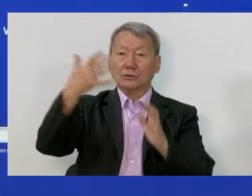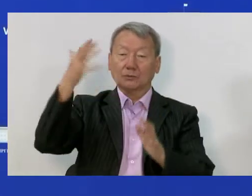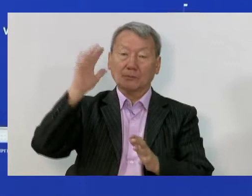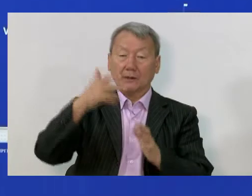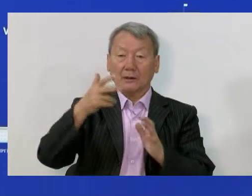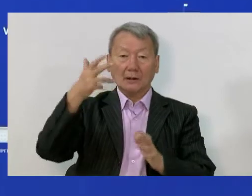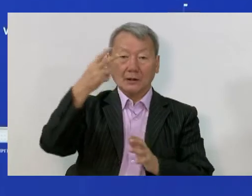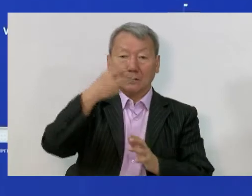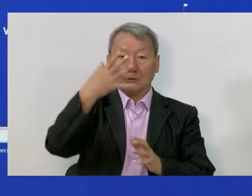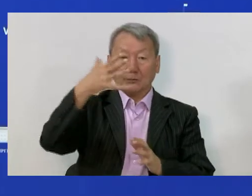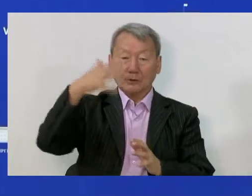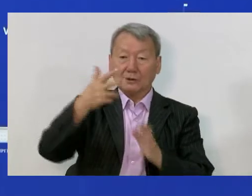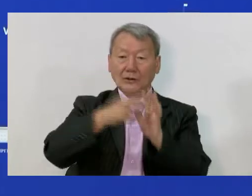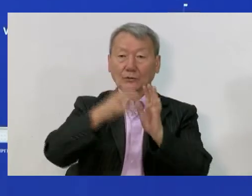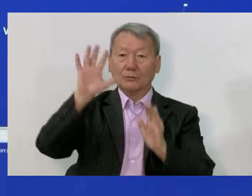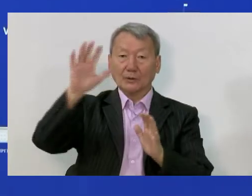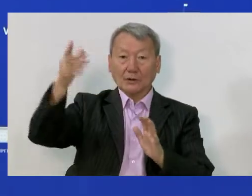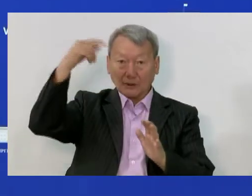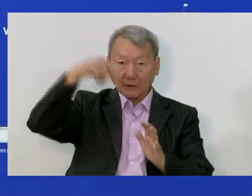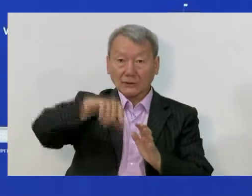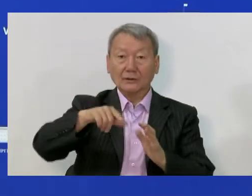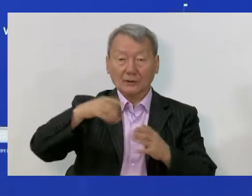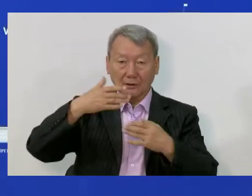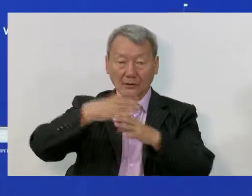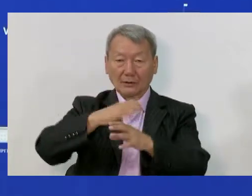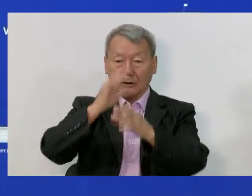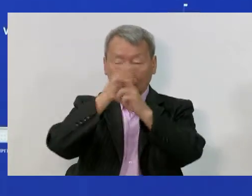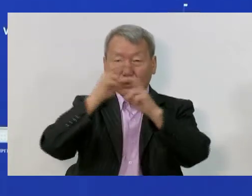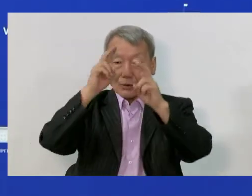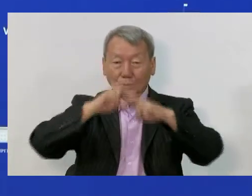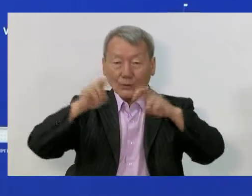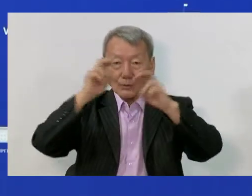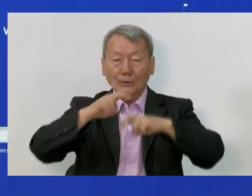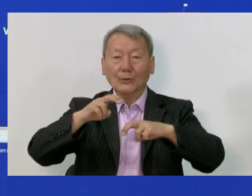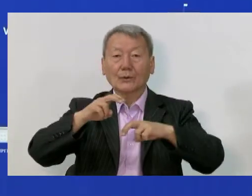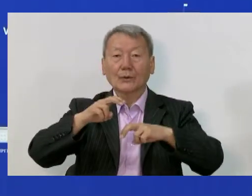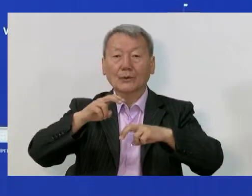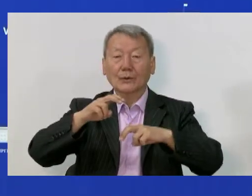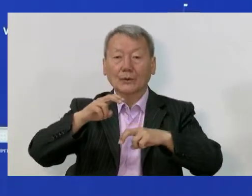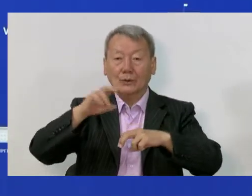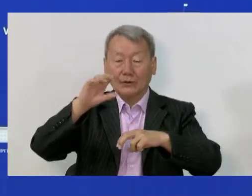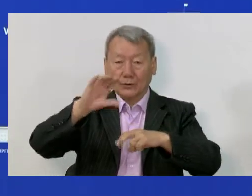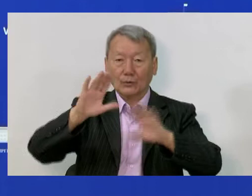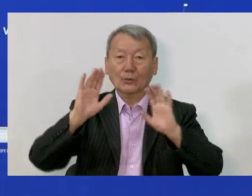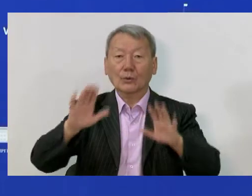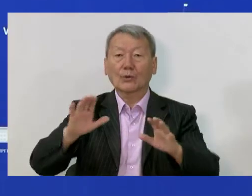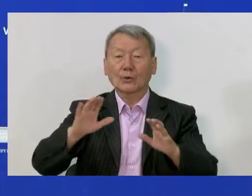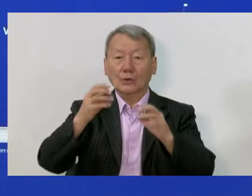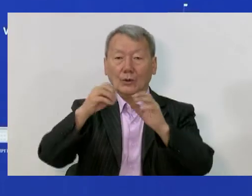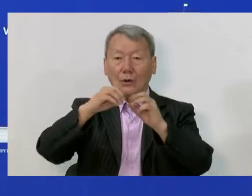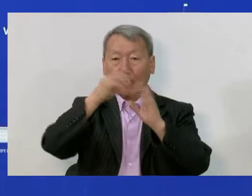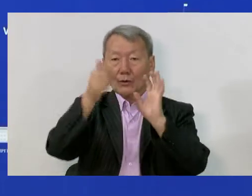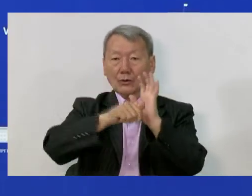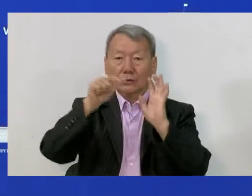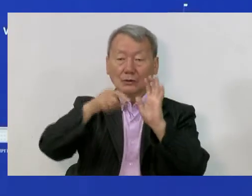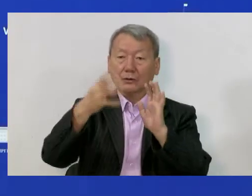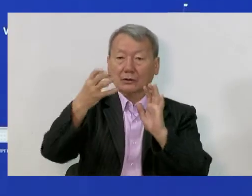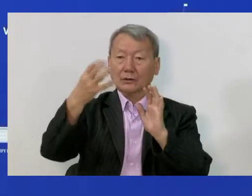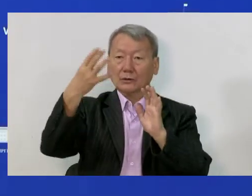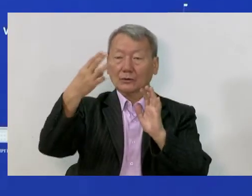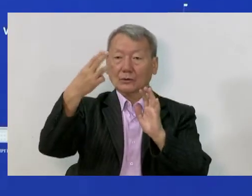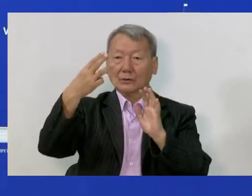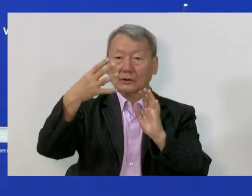ұшыр ғатталған. Алардын үшінен, лабораториялық тастықталған ұшырлардың жалпысаны 16 443